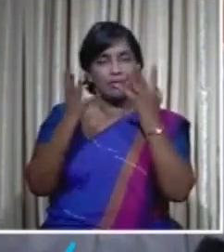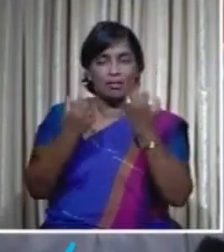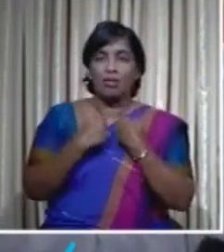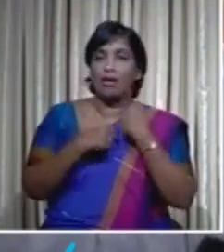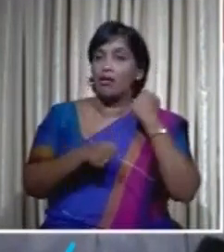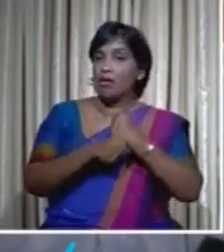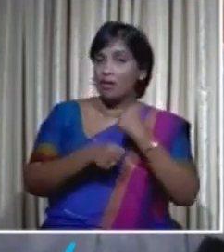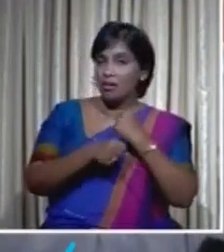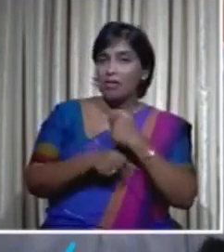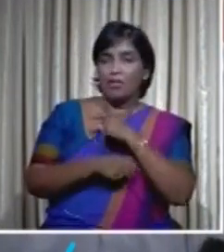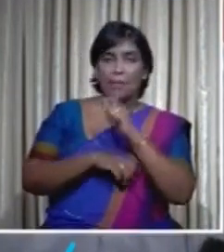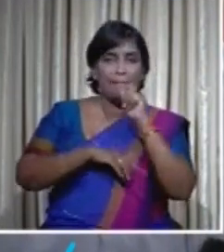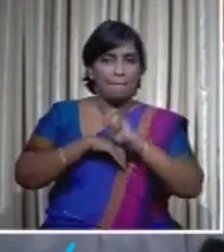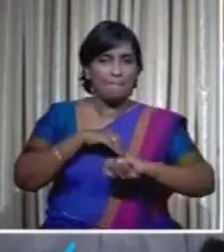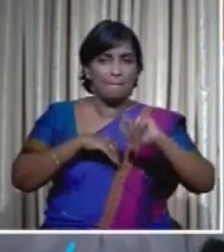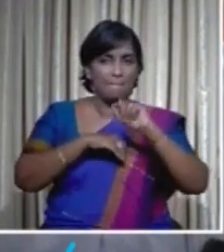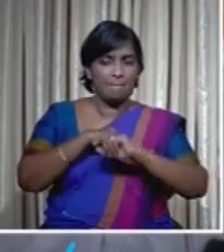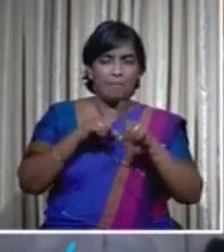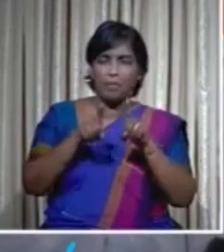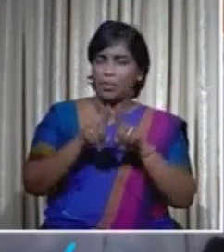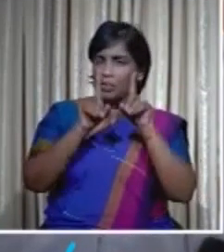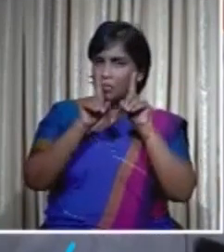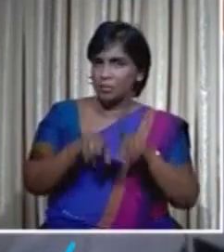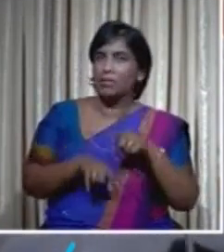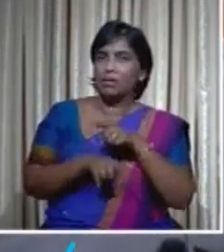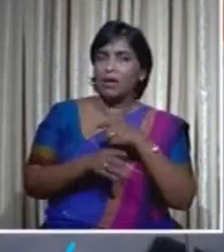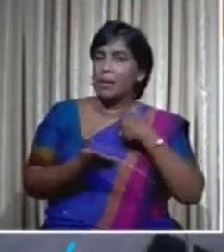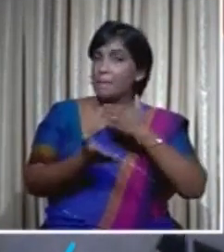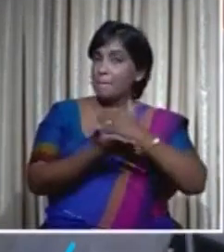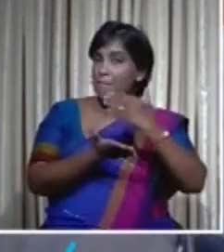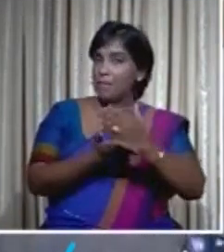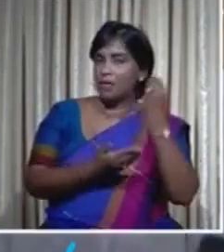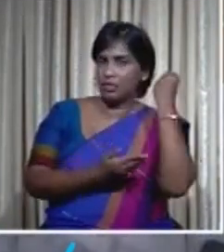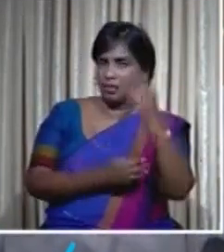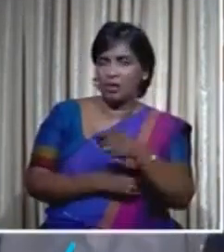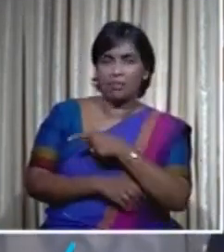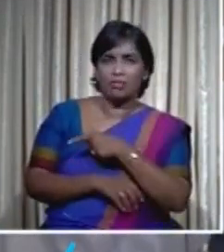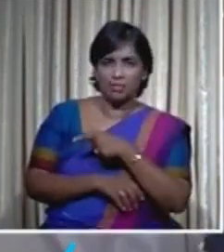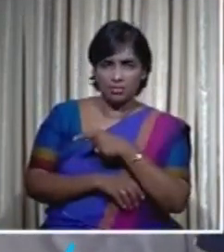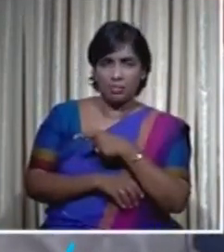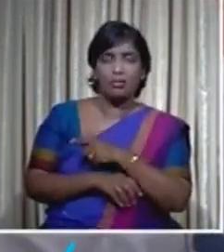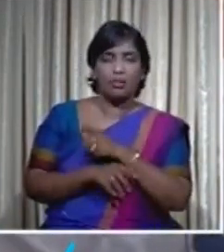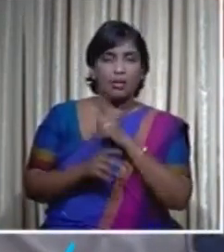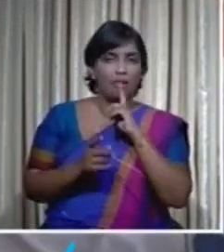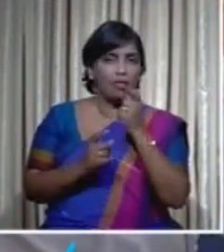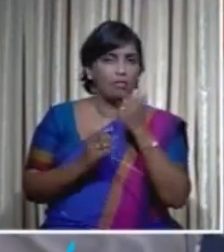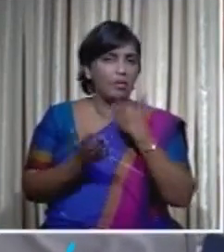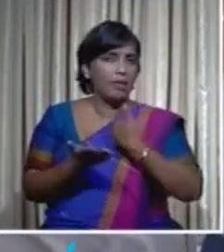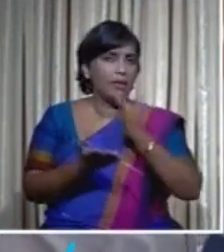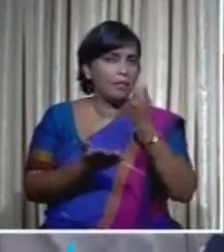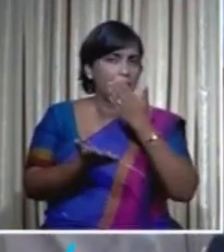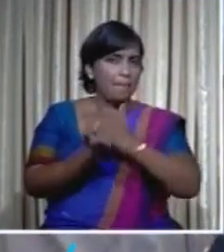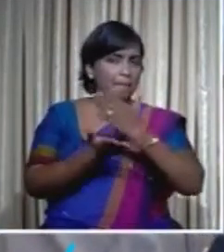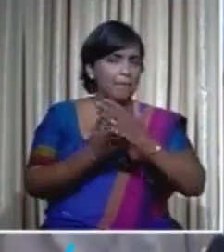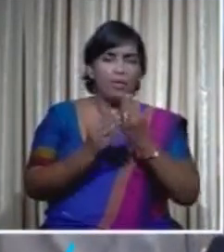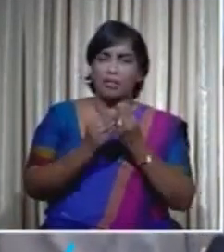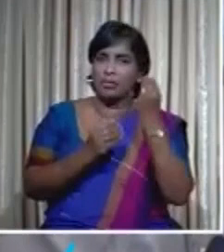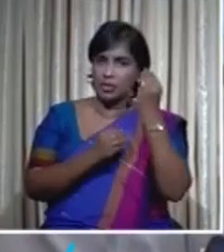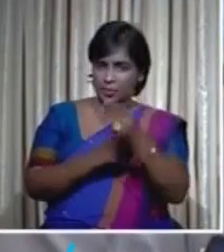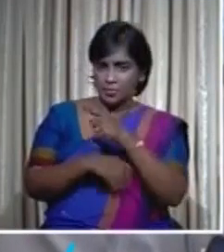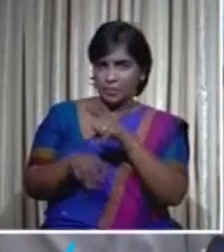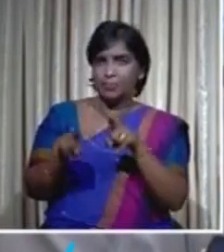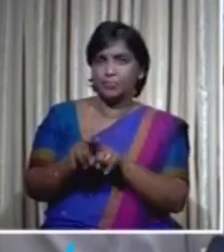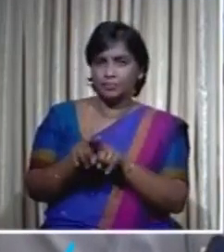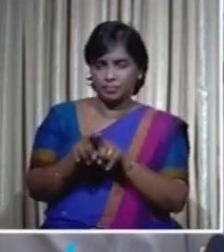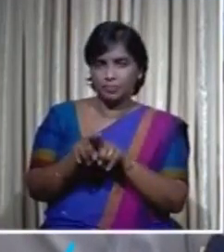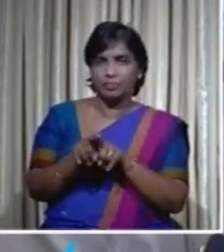திட்டமிட்டு அனுப்பவில்லை, பொருளாதார தடைகளை அரசாங்கம் தான் விதித்திருந்தது. ஆகவே தயவு செய்து இந்த இடத்திலே என்னை